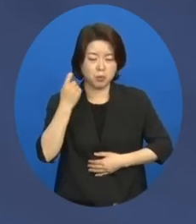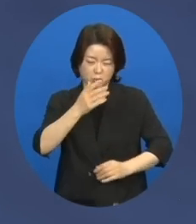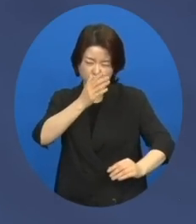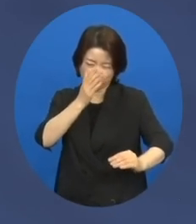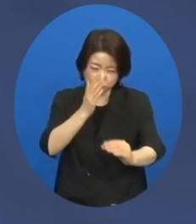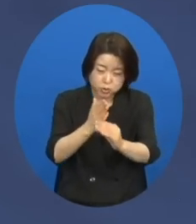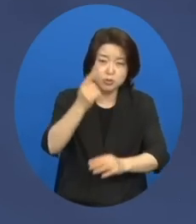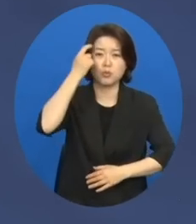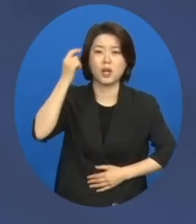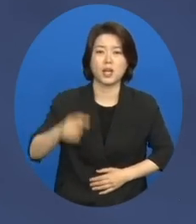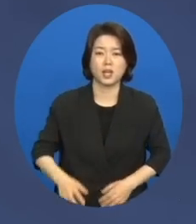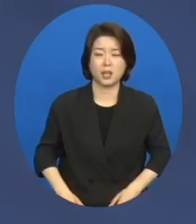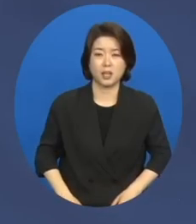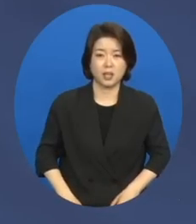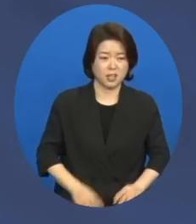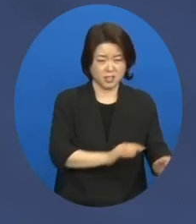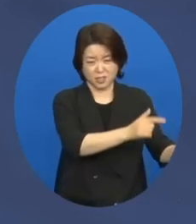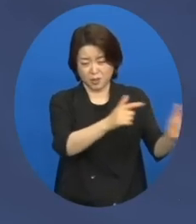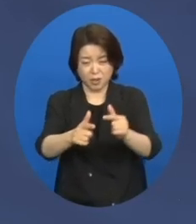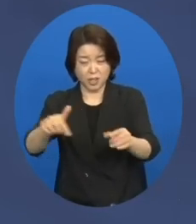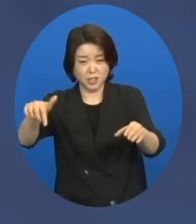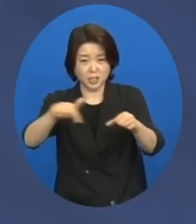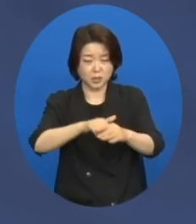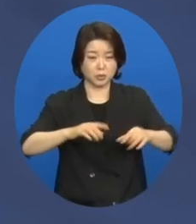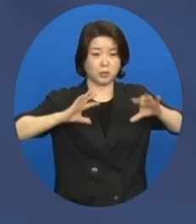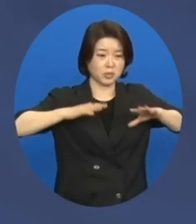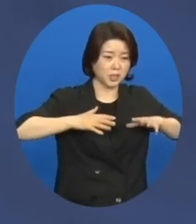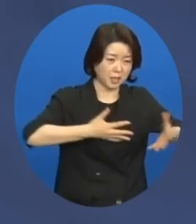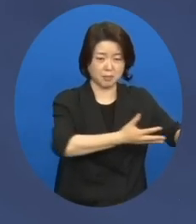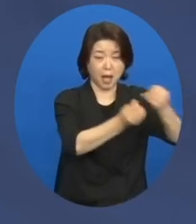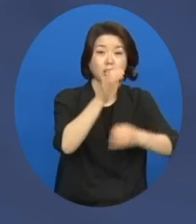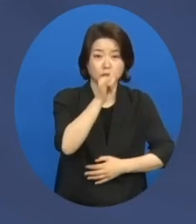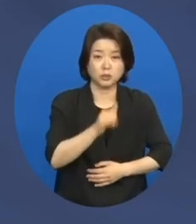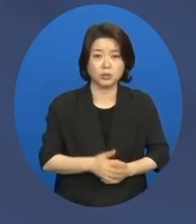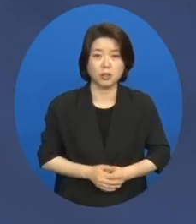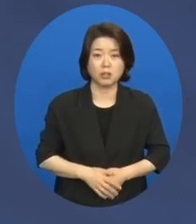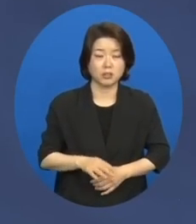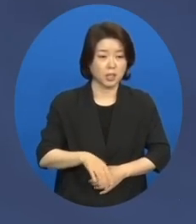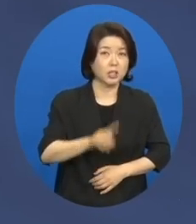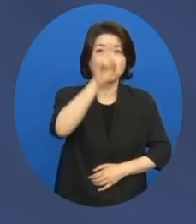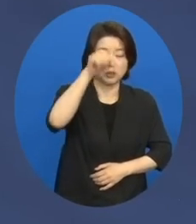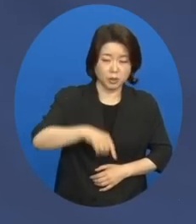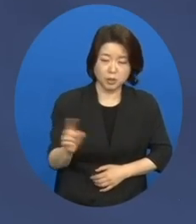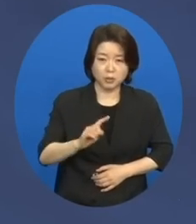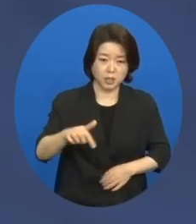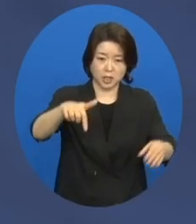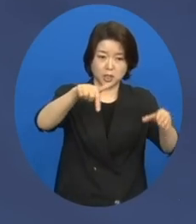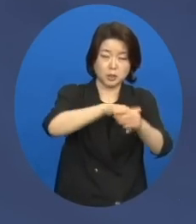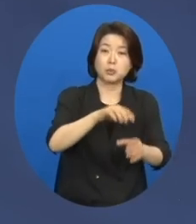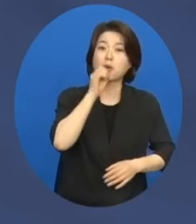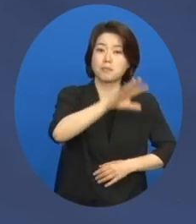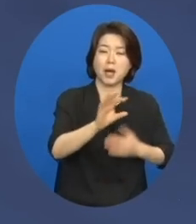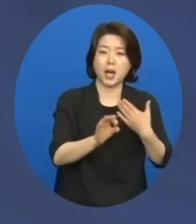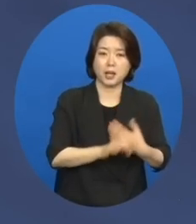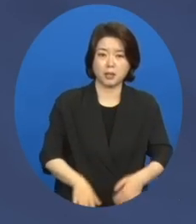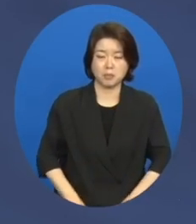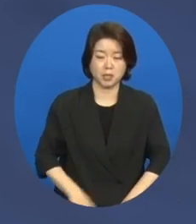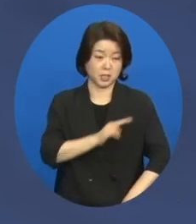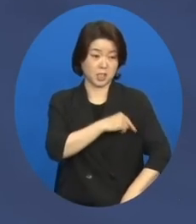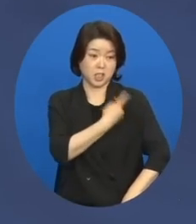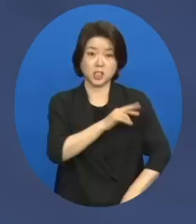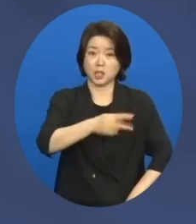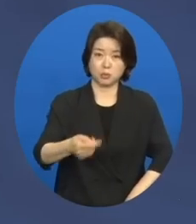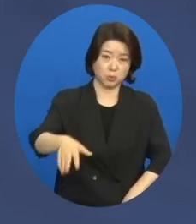했는지, 왜 수많은 기독교에 자랑할 게 많은데 천하 어디에서도 기독교라고 말하면 심지어는